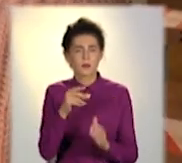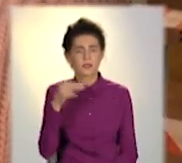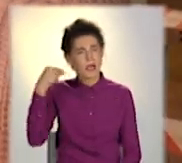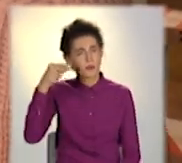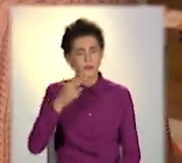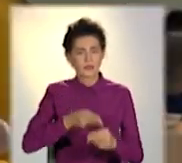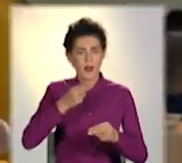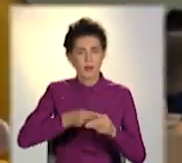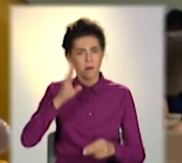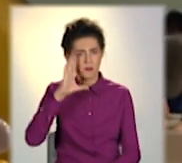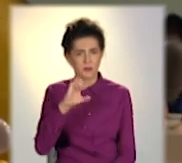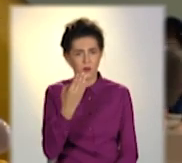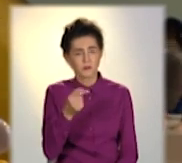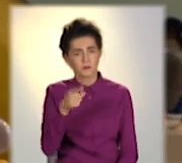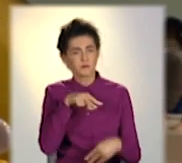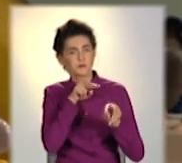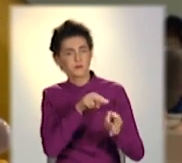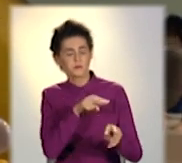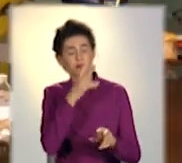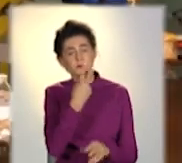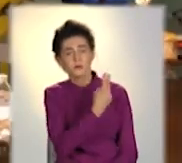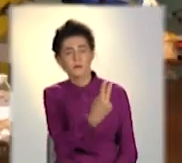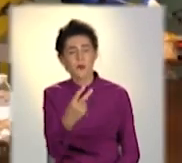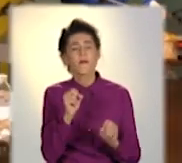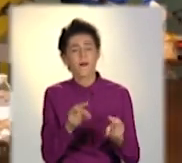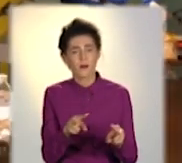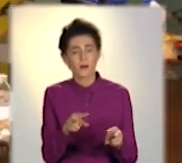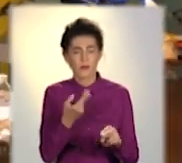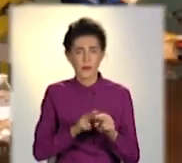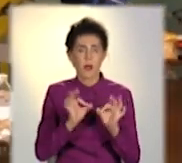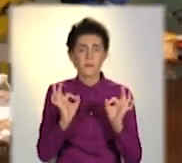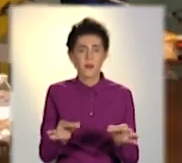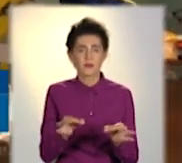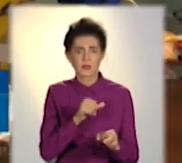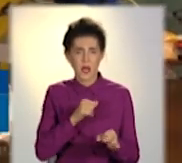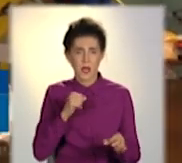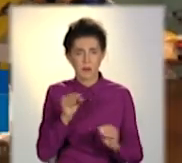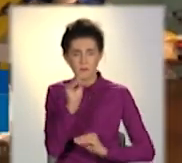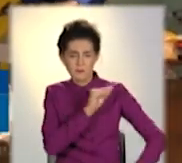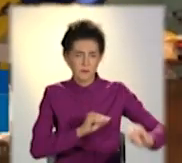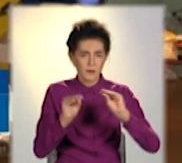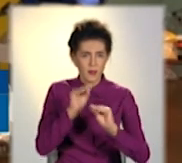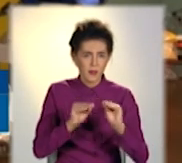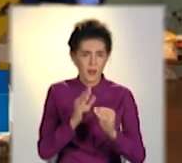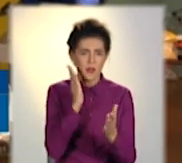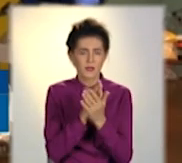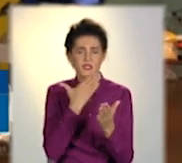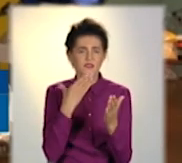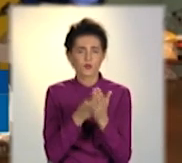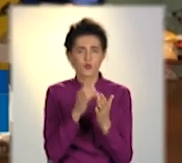пан Олександр. Він і оцінює учасників. За кожне правильне крісодійство є сума